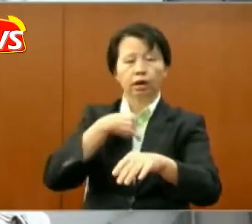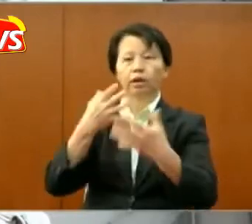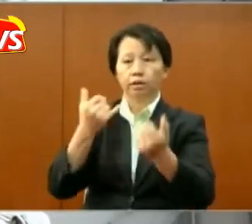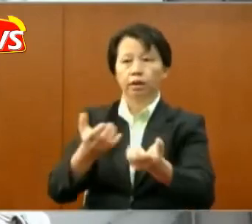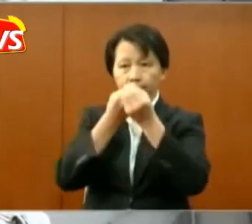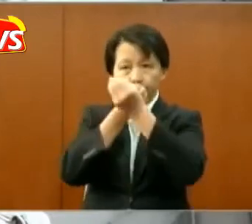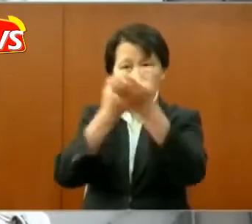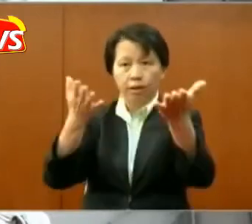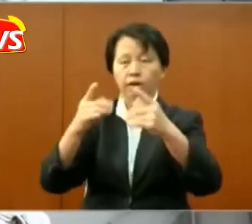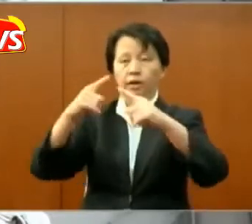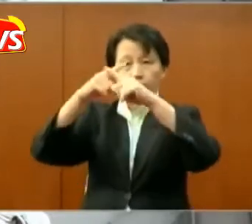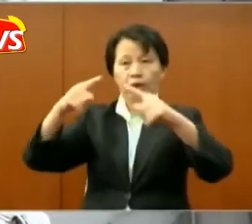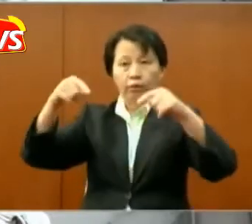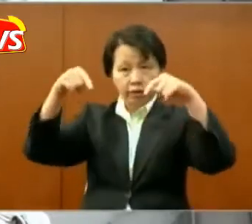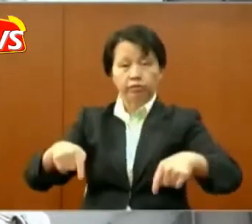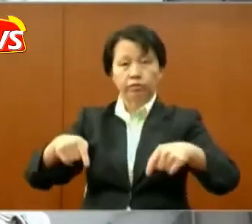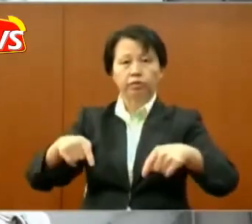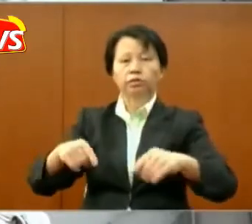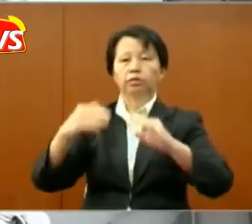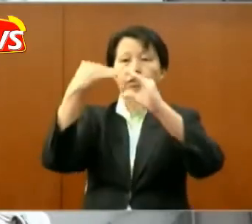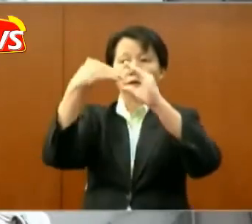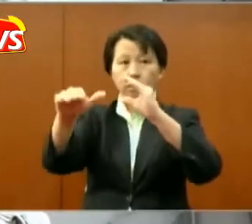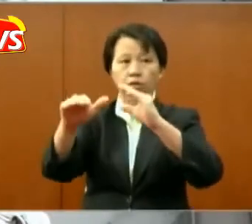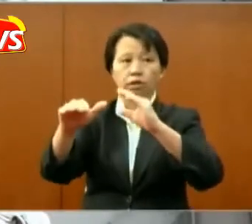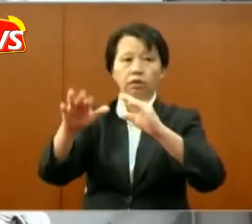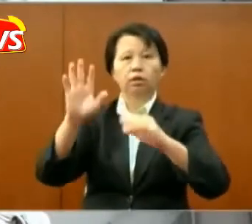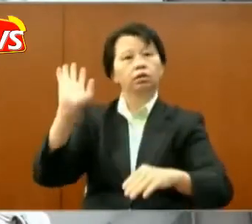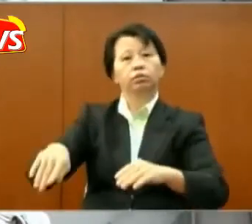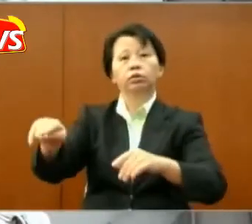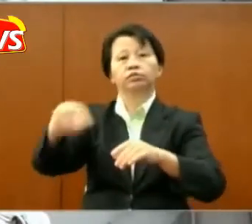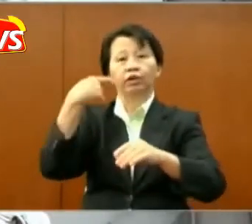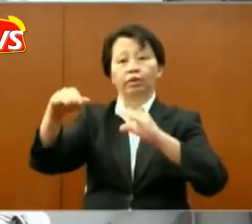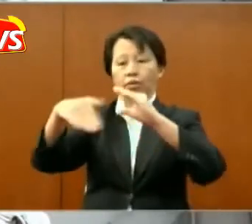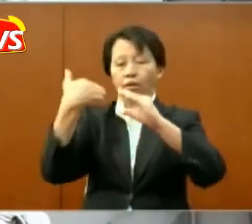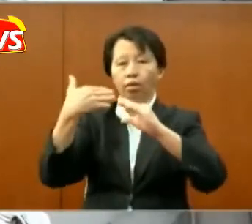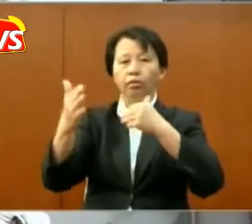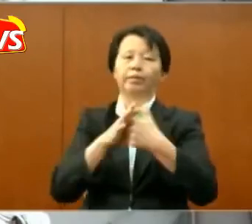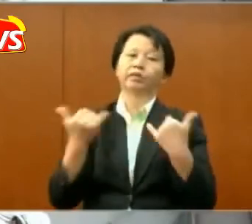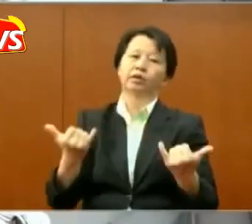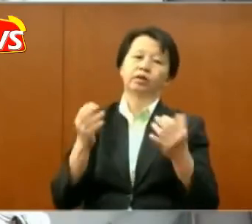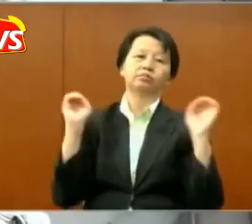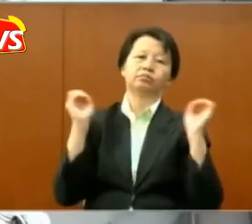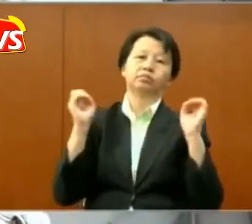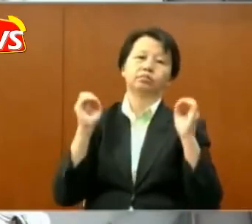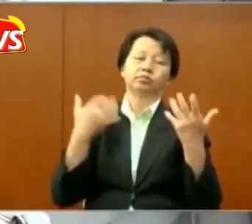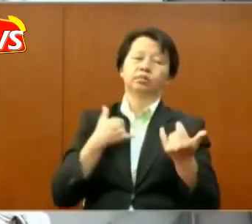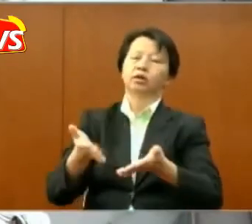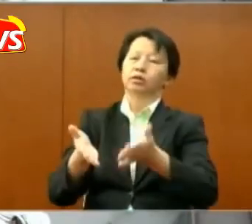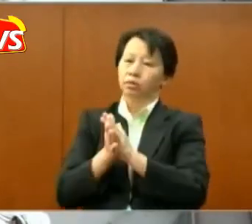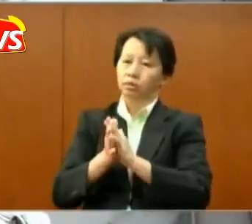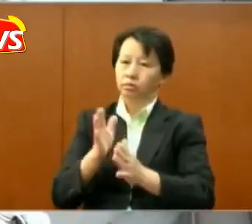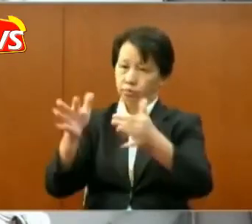memaklumkan kepada Dewan Yang Mulia bahawa email ini masih belum dijawab sehingga sekarang. Saya memohon perhatian serius daripada kerajaan.